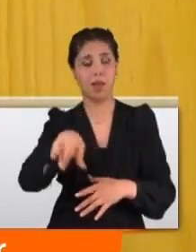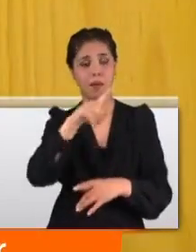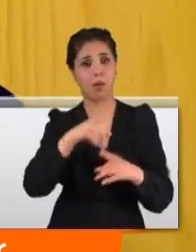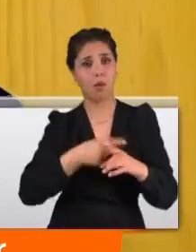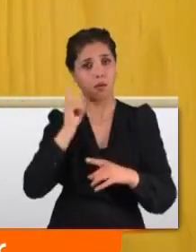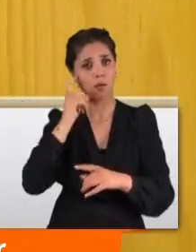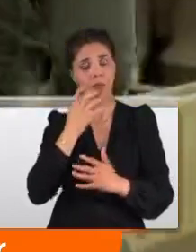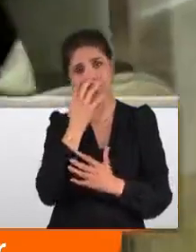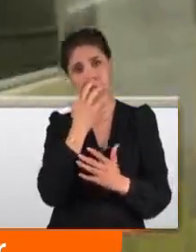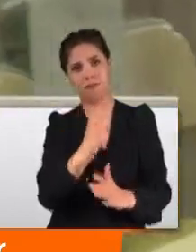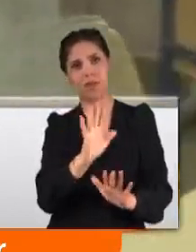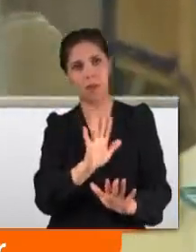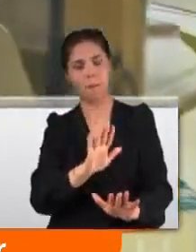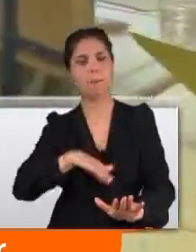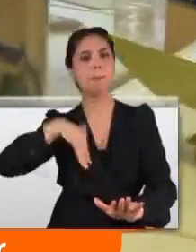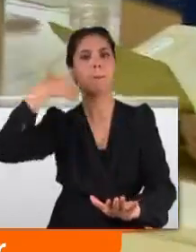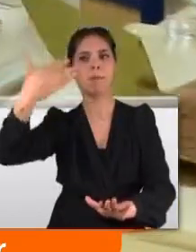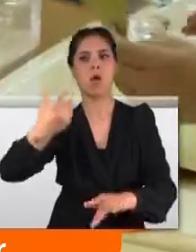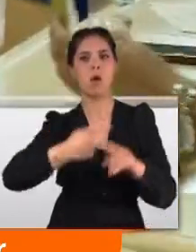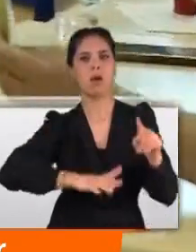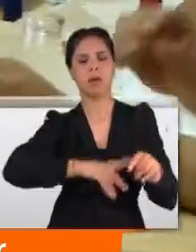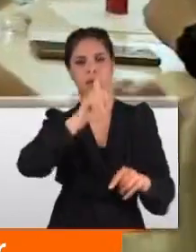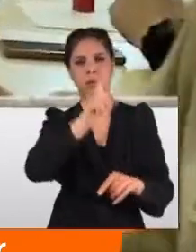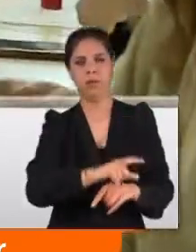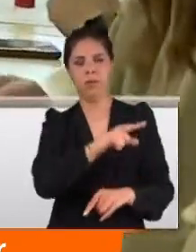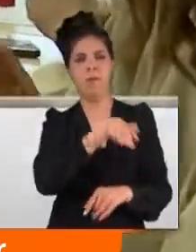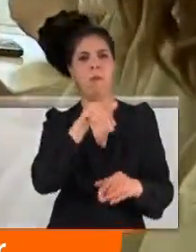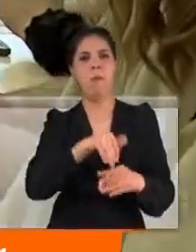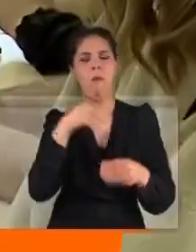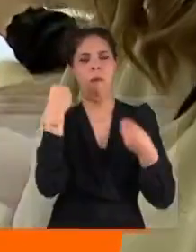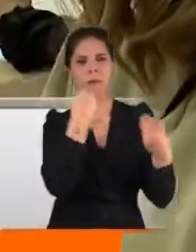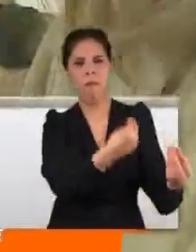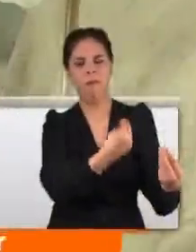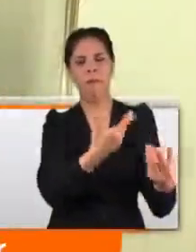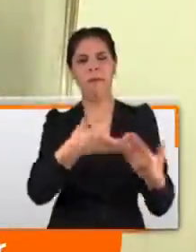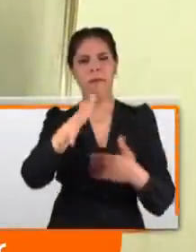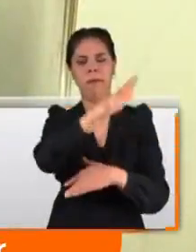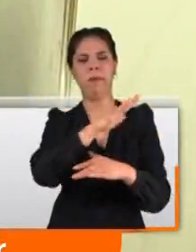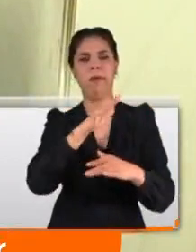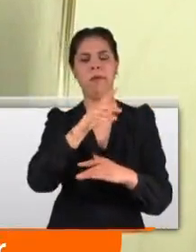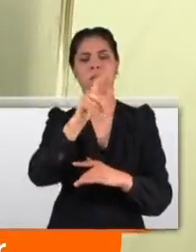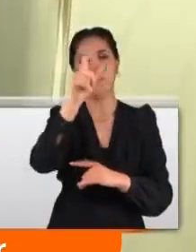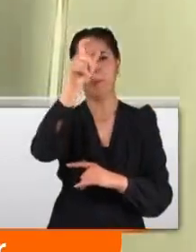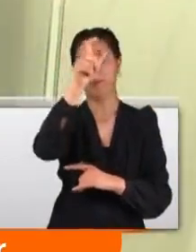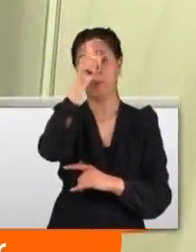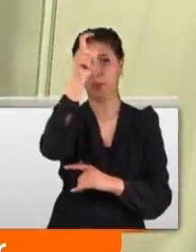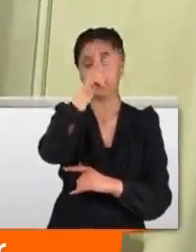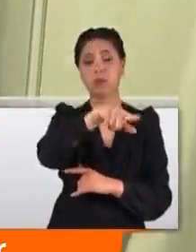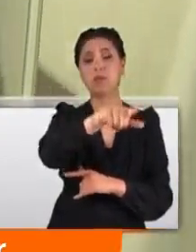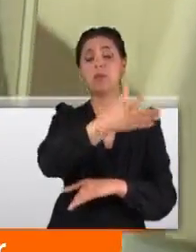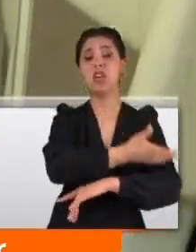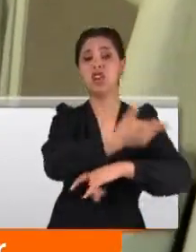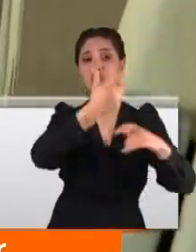bulmaları tavsiyemizdir. Ardından Kılıçdaroğlu'nun kendisine oy veren kentlileri demokrat, oy vermeyen köylüleri ise